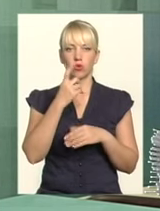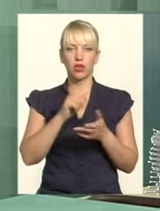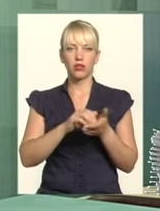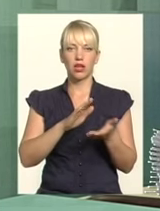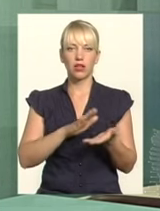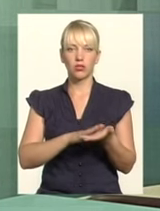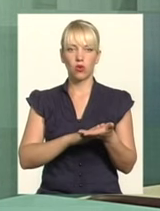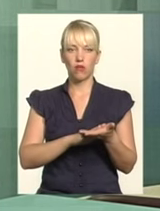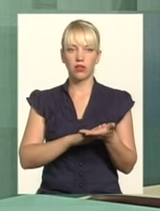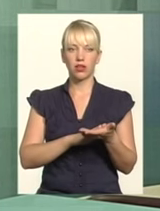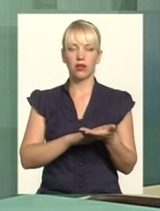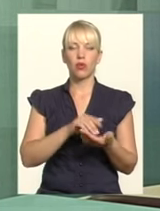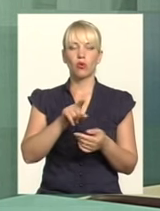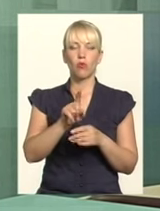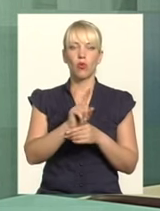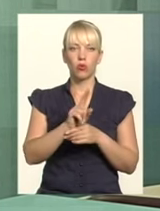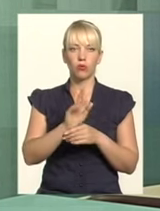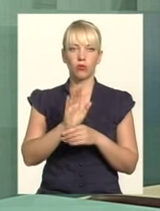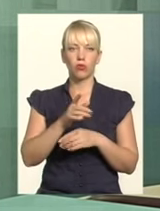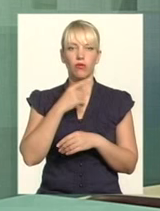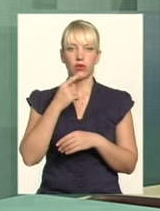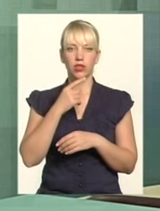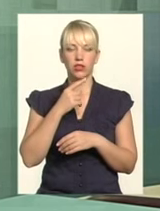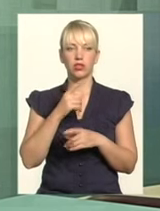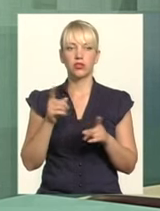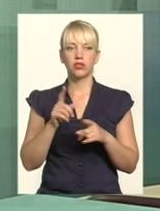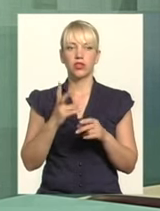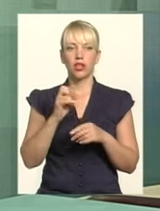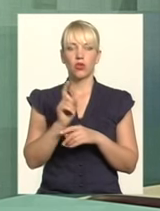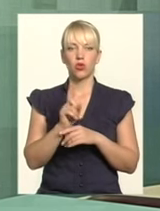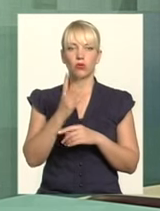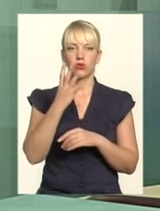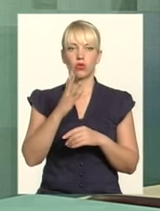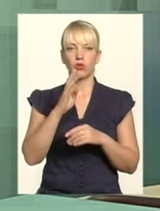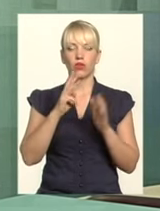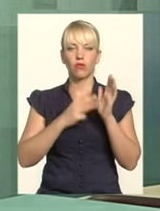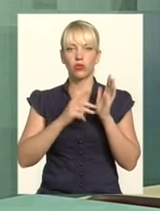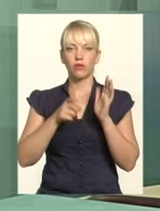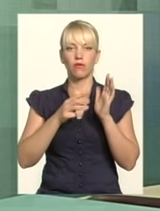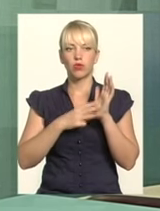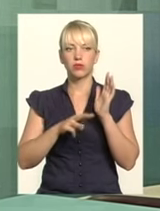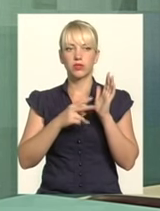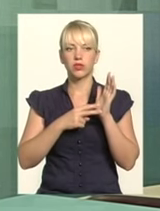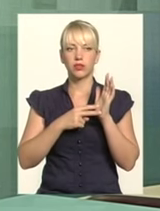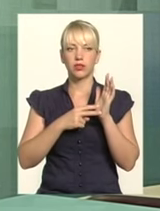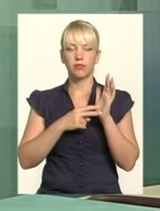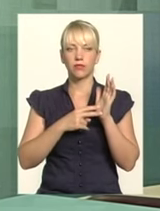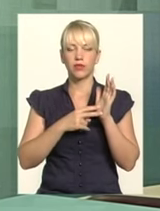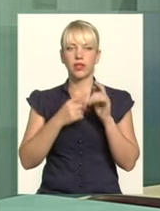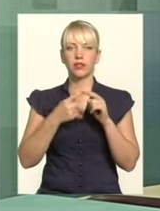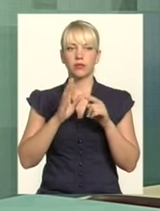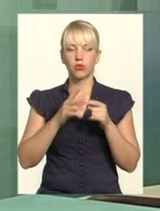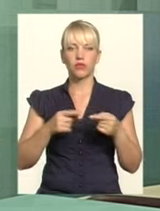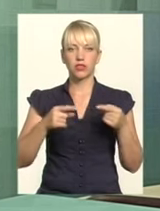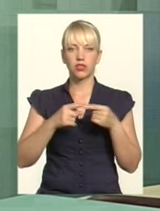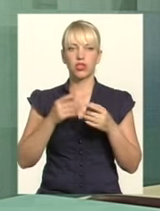буде, по тим нормам говорити, буде на норму 48-87. Оце буде визначати субсидія. Якщо